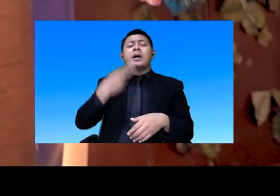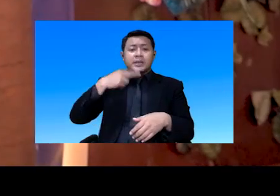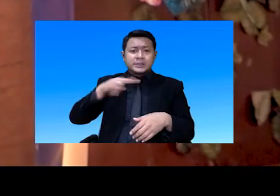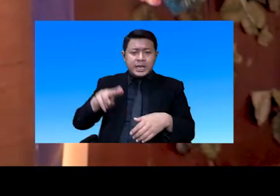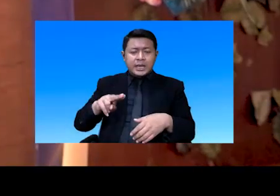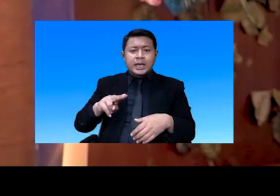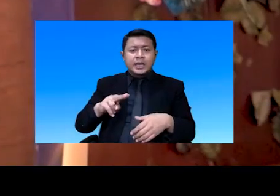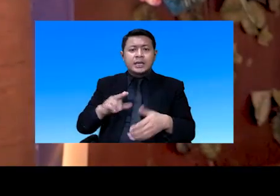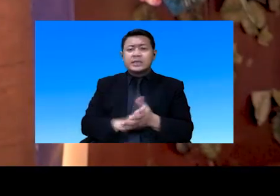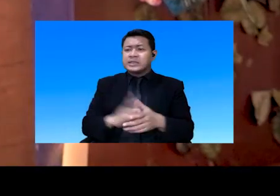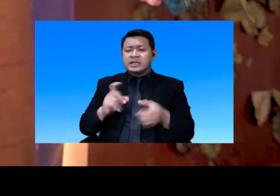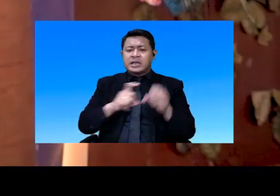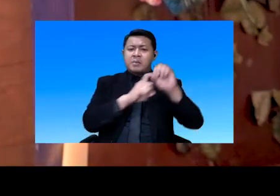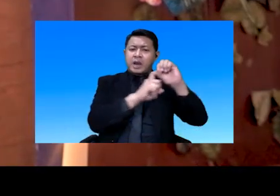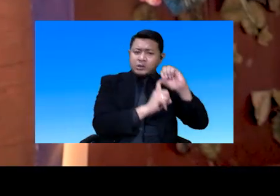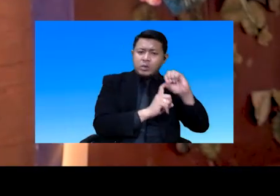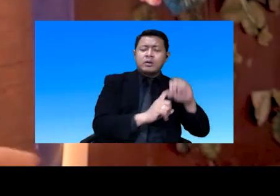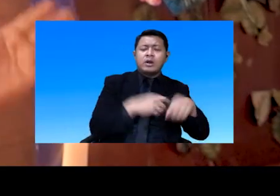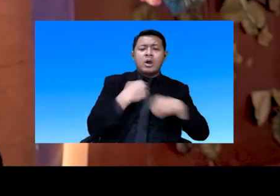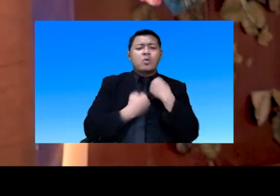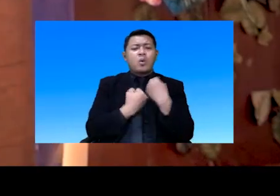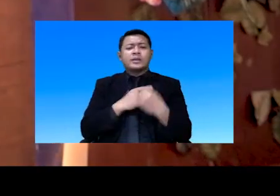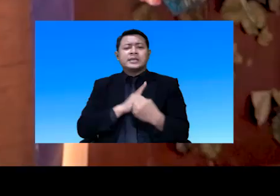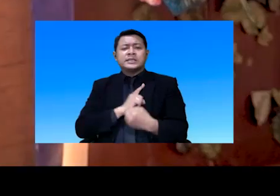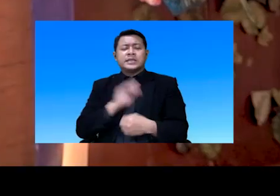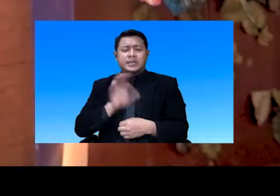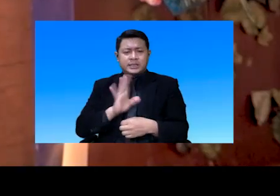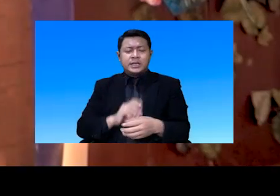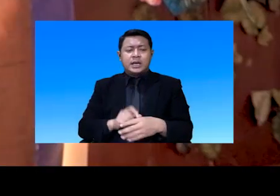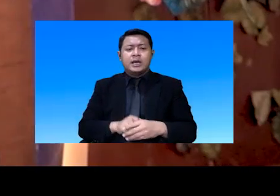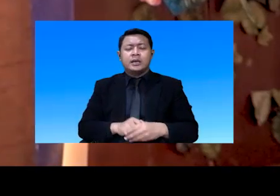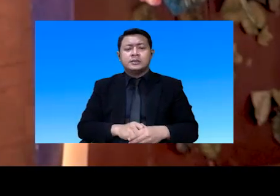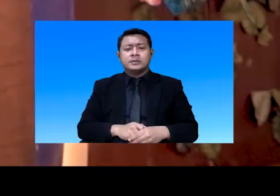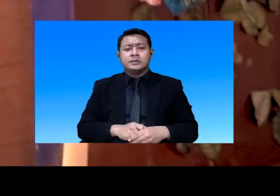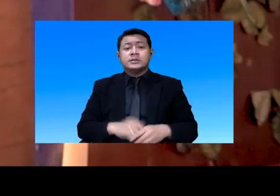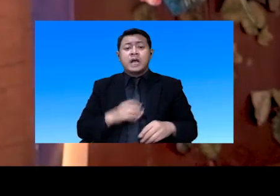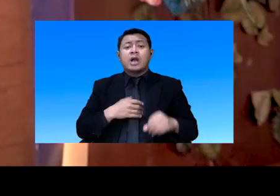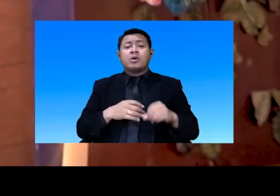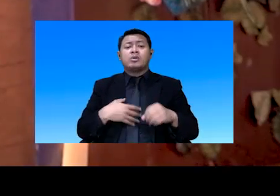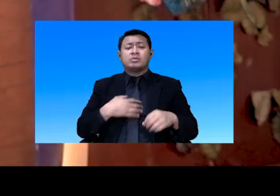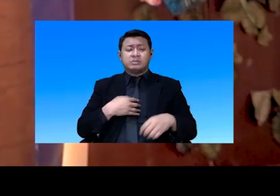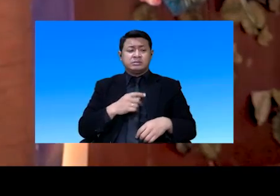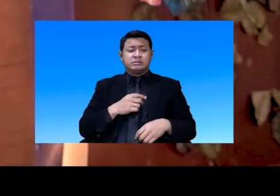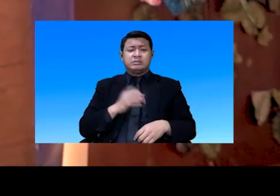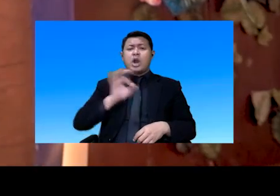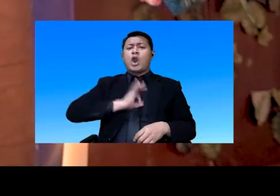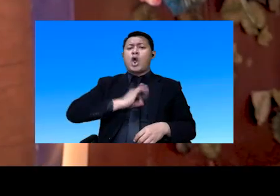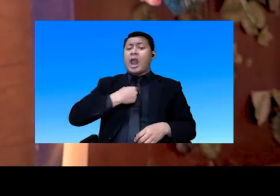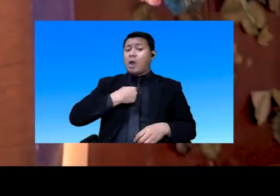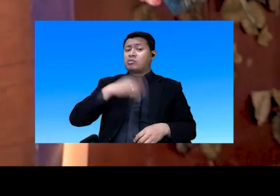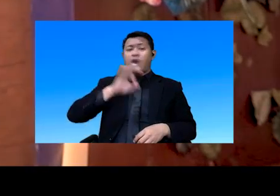tidak mengandalkan kekuatan sendiri sebagai seorang public figure, sebagai aku anak Avanti. Aku ini bukan siapa-siapa.